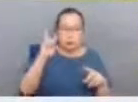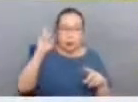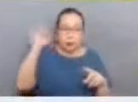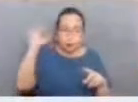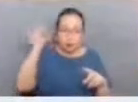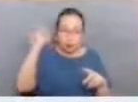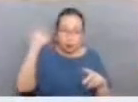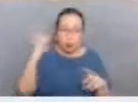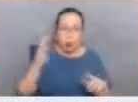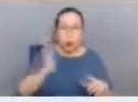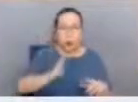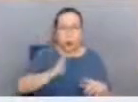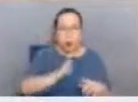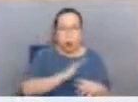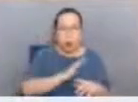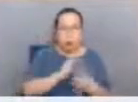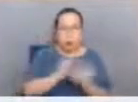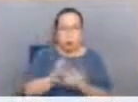sa bayan.